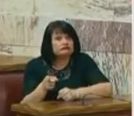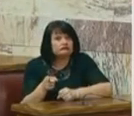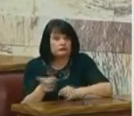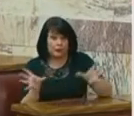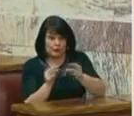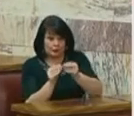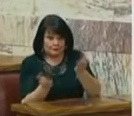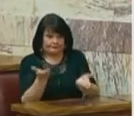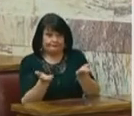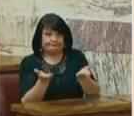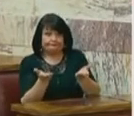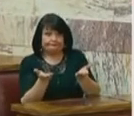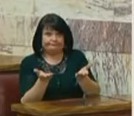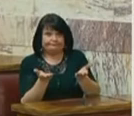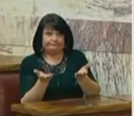συμψηφισμός δηλαδή.